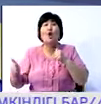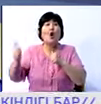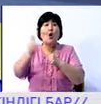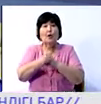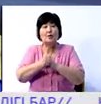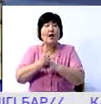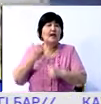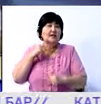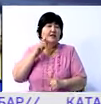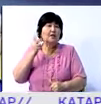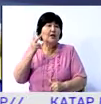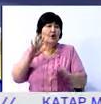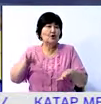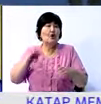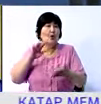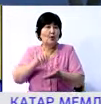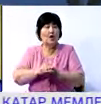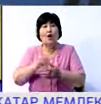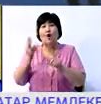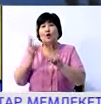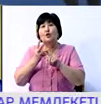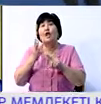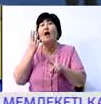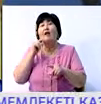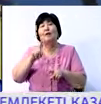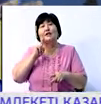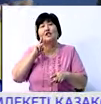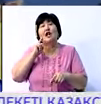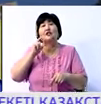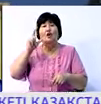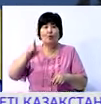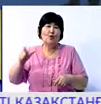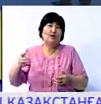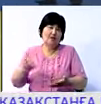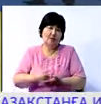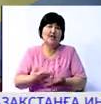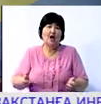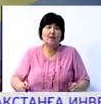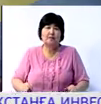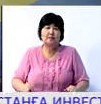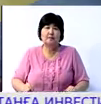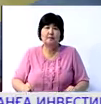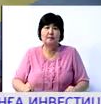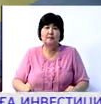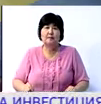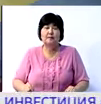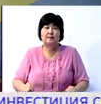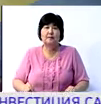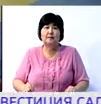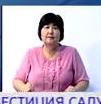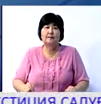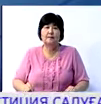Сыр жасөспірімдері 2-ші орынға тұрақтаса, үздік үштікті алматылық жас балуандар түйіндеді. Әділжан Бердиев, Талғат Әлменов, Қанат Махамбетов, Қызылорда